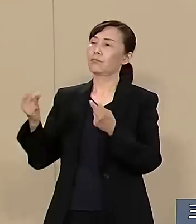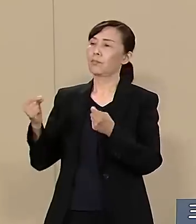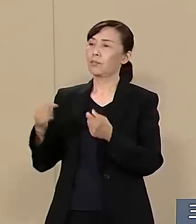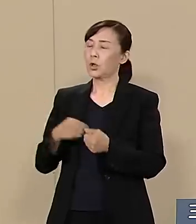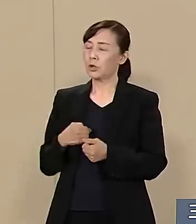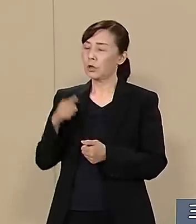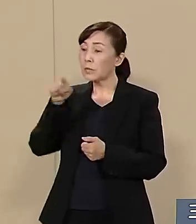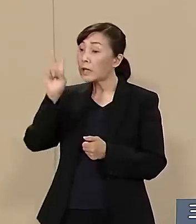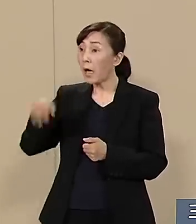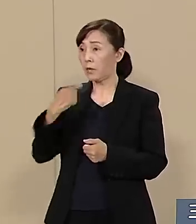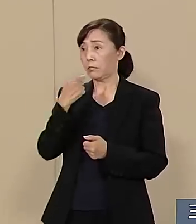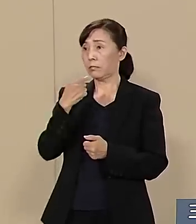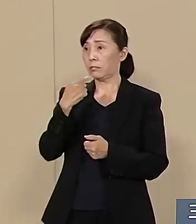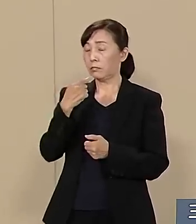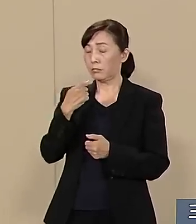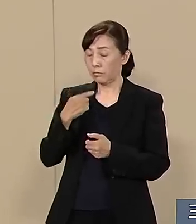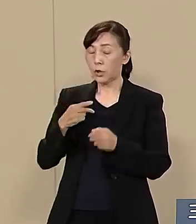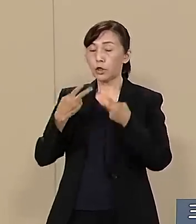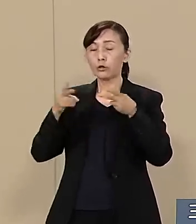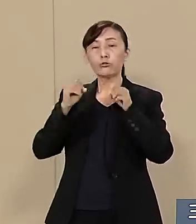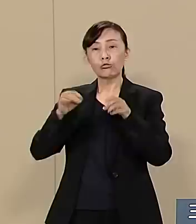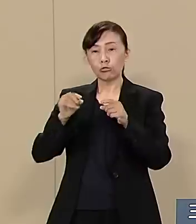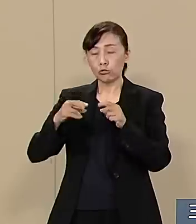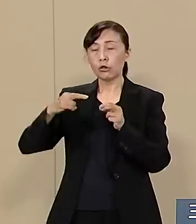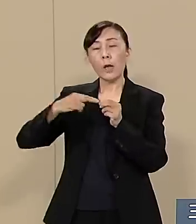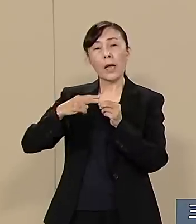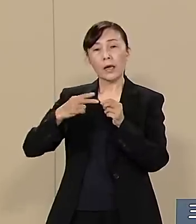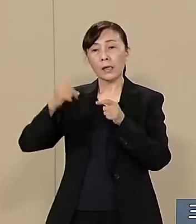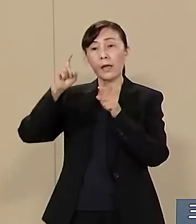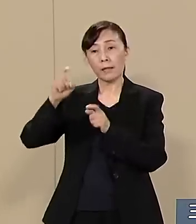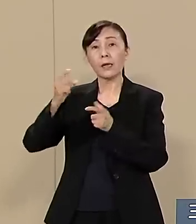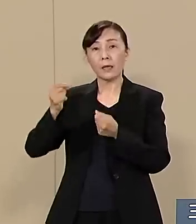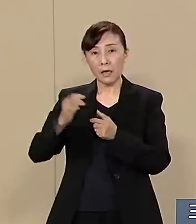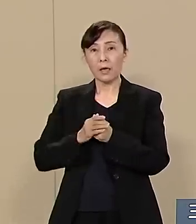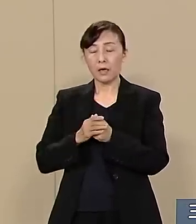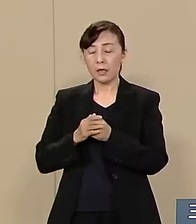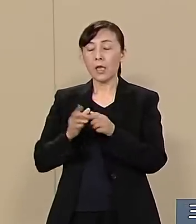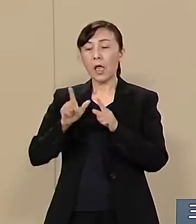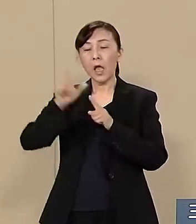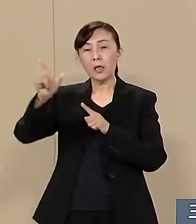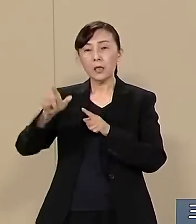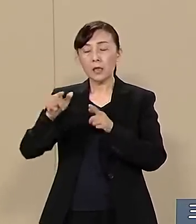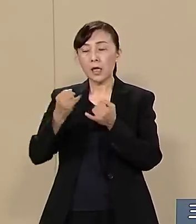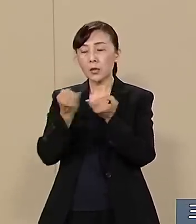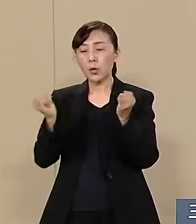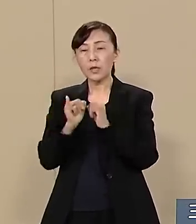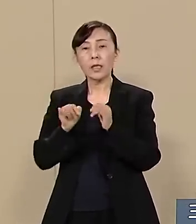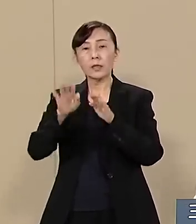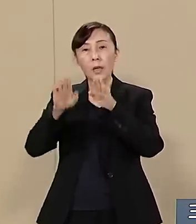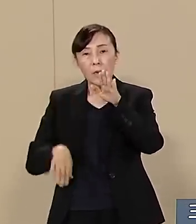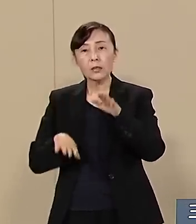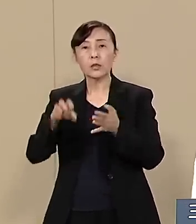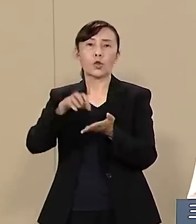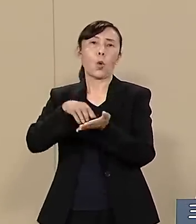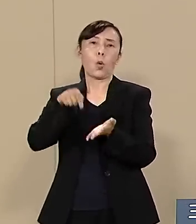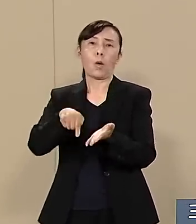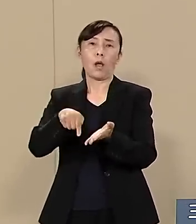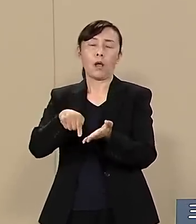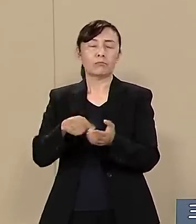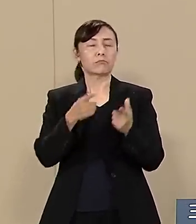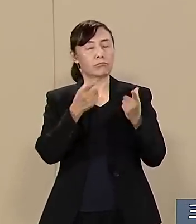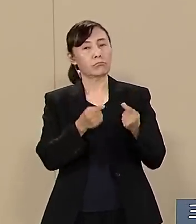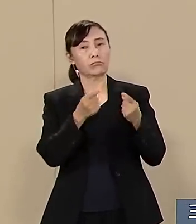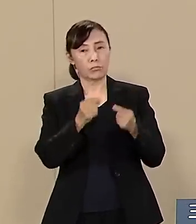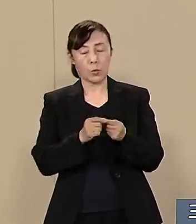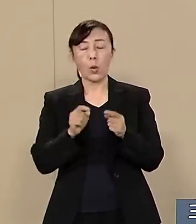うちこれ見てたでニュース山形やったなこれは nhk が女性差別している証拠やんかそ